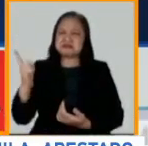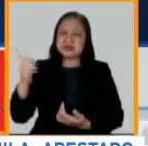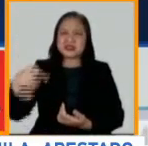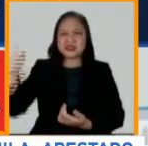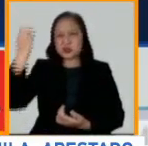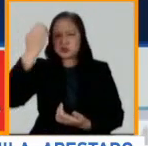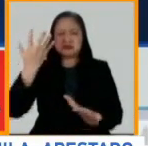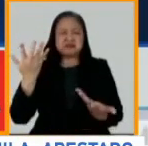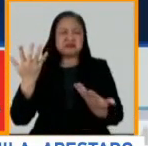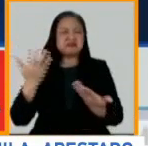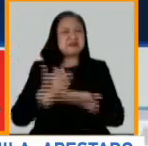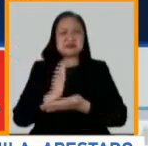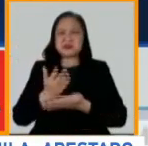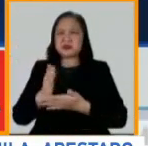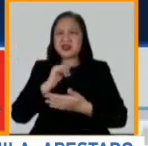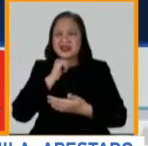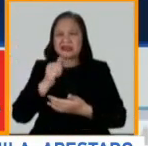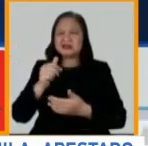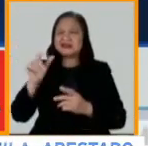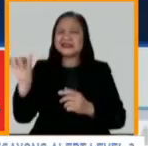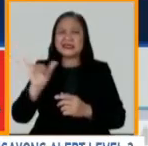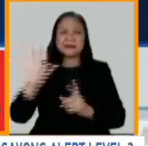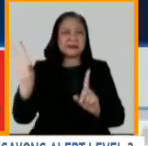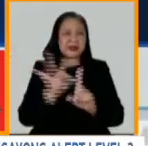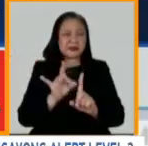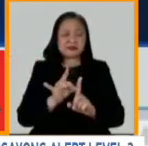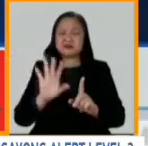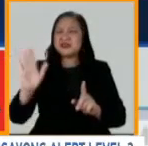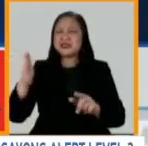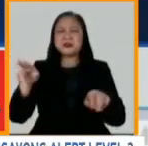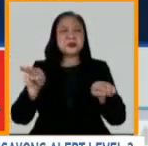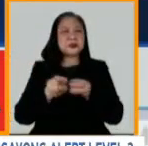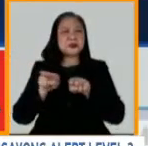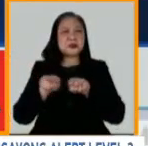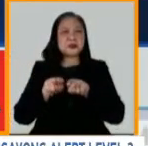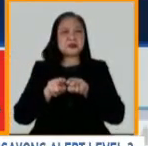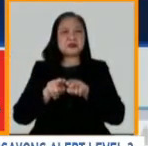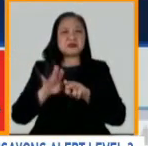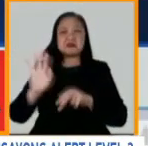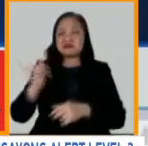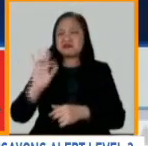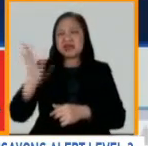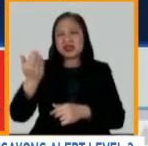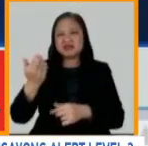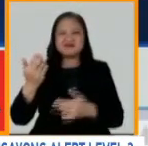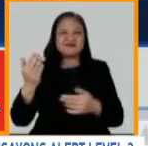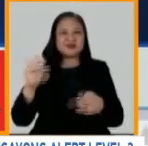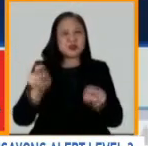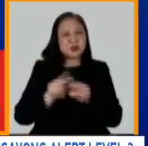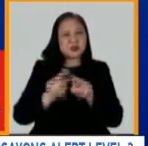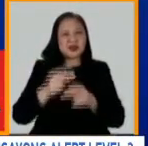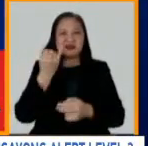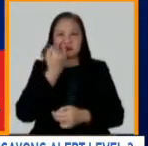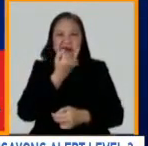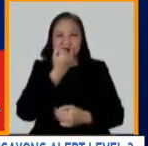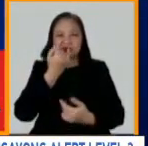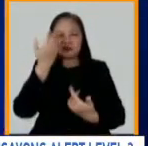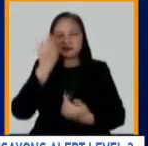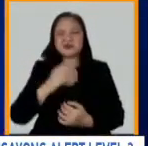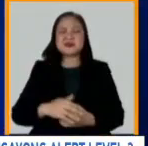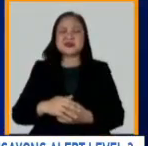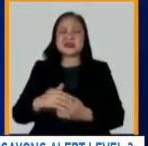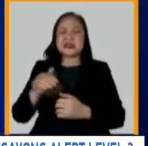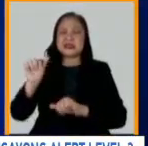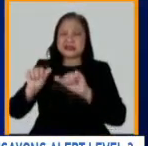yung trato nila, normal na, parang tinitreat lang ordinary flu. Dapat pag-aralan, pero dapat bilisan din yung pag-aaralan. Sa isang